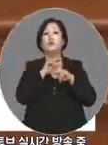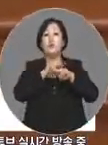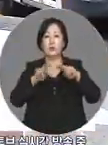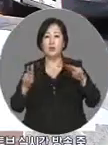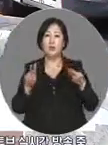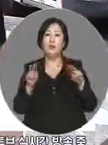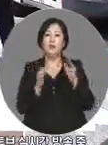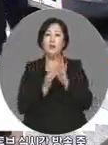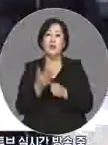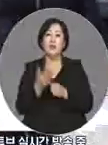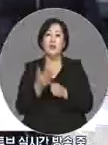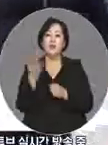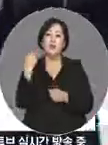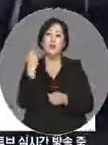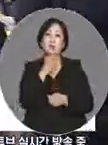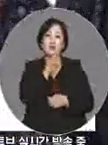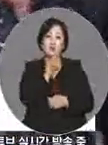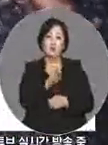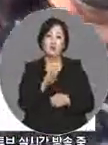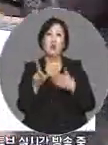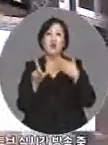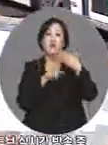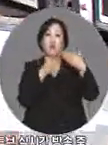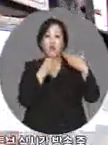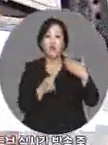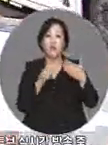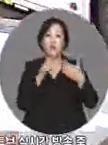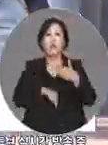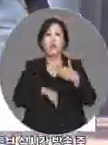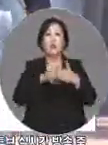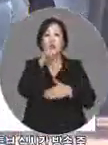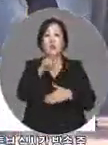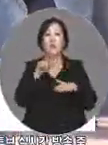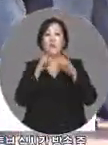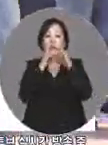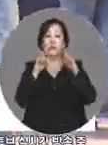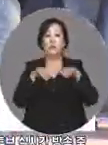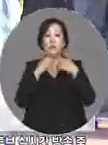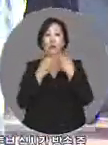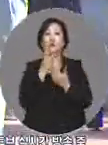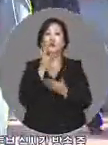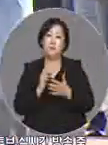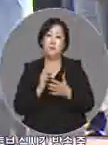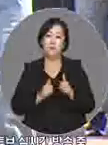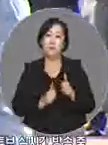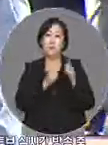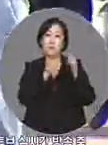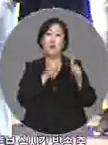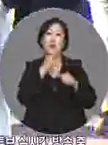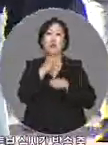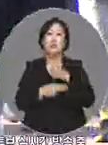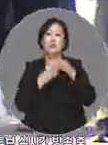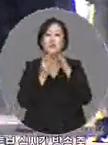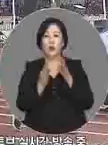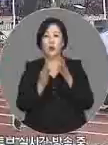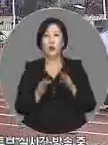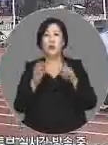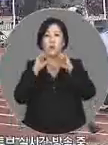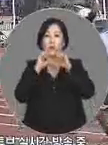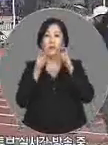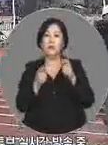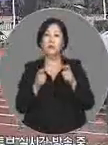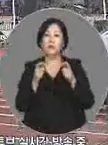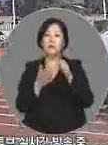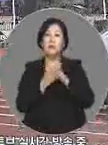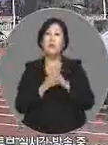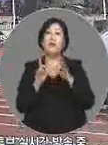해제됩니다. 지난 2020년 9월 1일 실내외 마스크 착용이 의무화된 지약 2년 만입니다. 이에